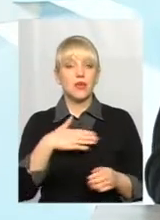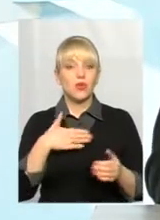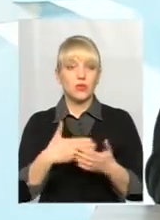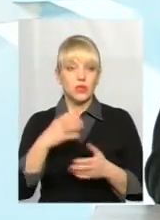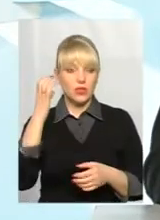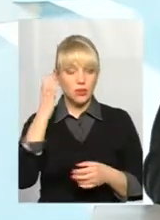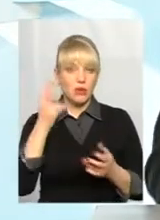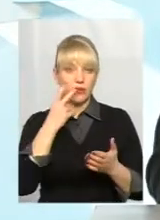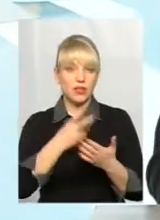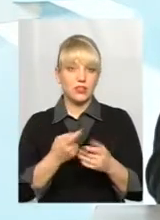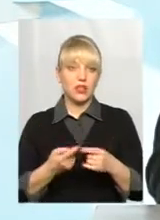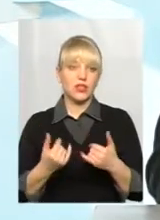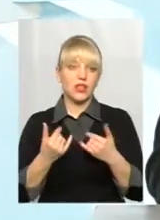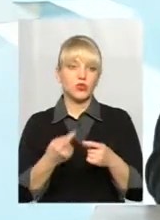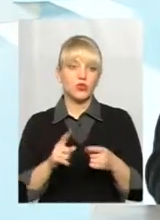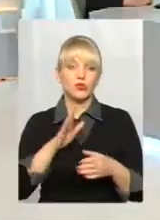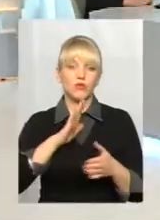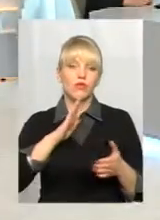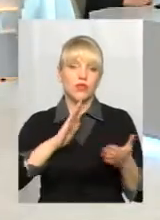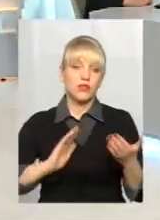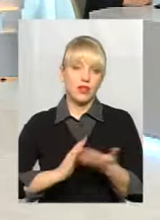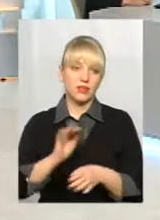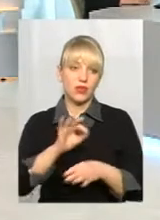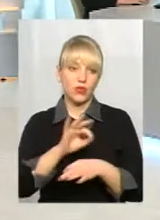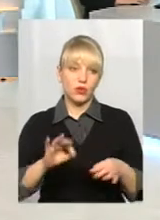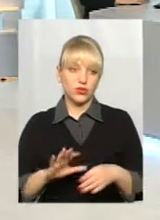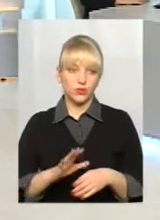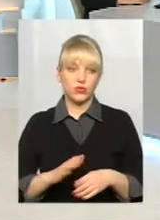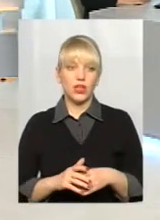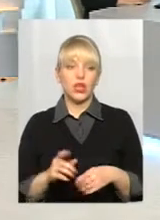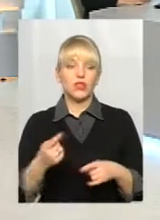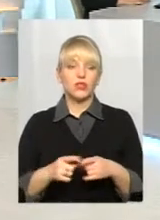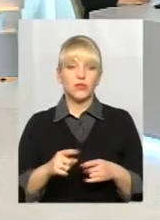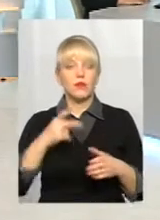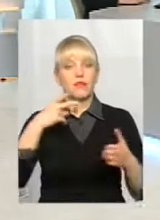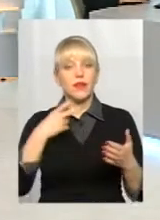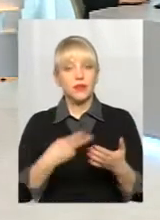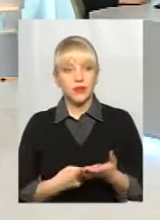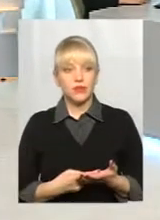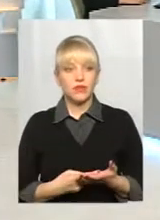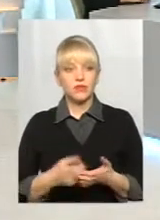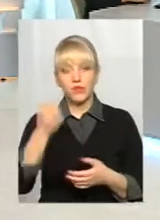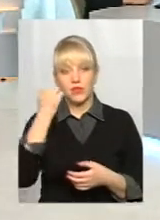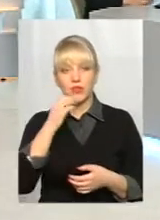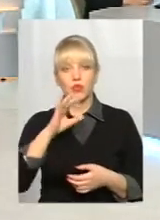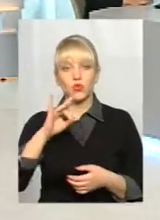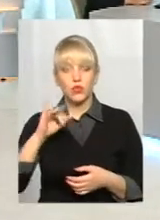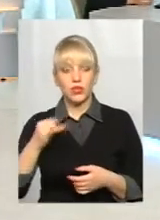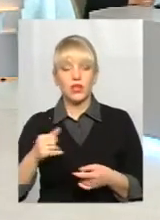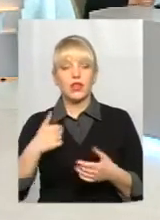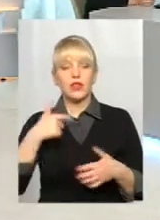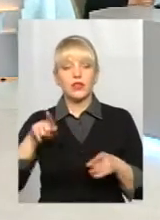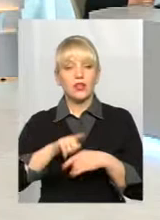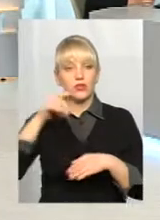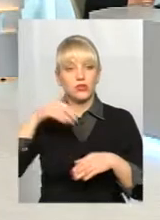передбачені для того, щоб найбільш якісний проєкт був. Угу. Більш якісний, щоб він все передбачив. Дякую, пане Юрій. Я так розумію, що